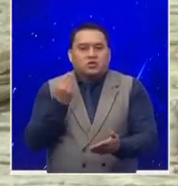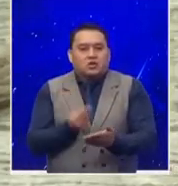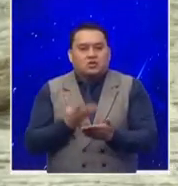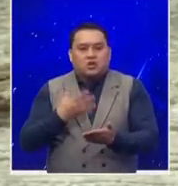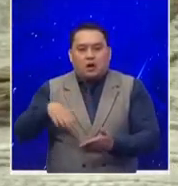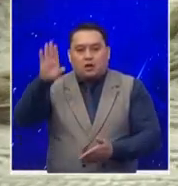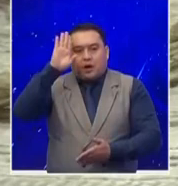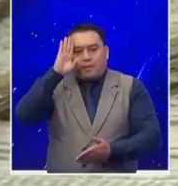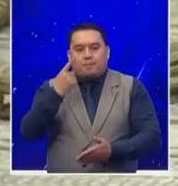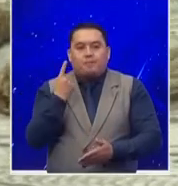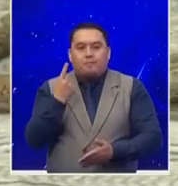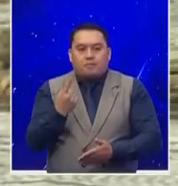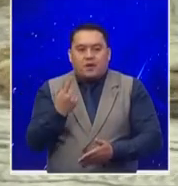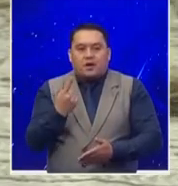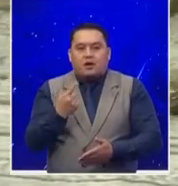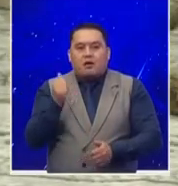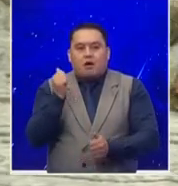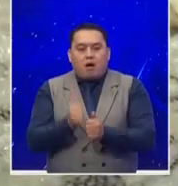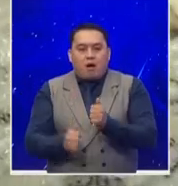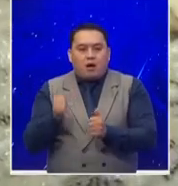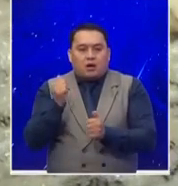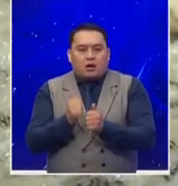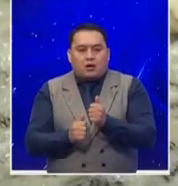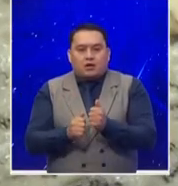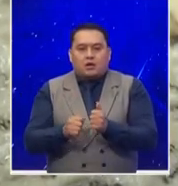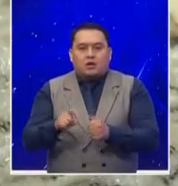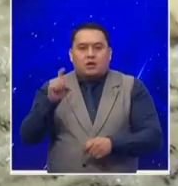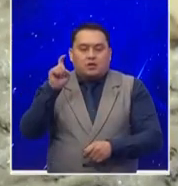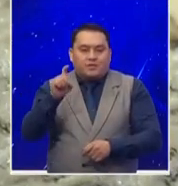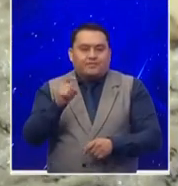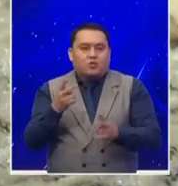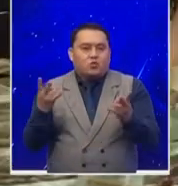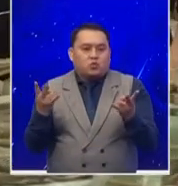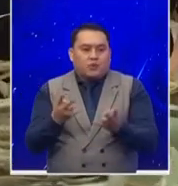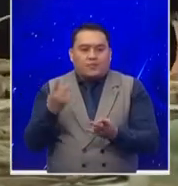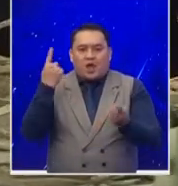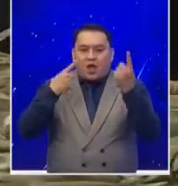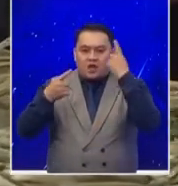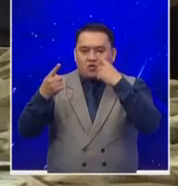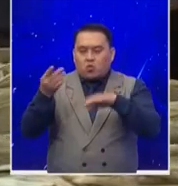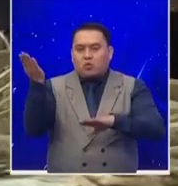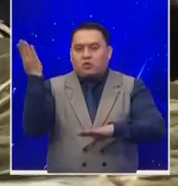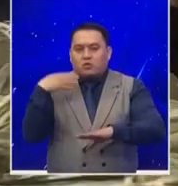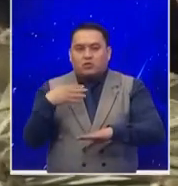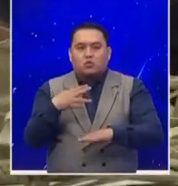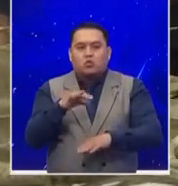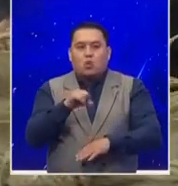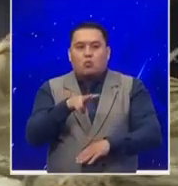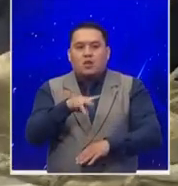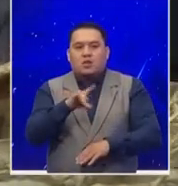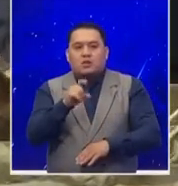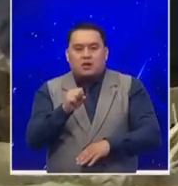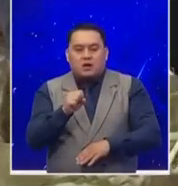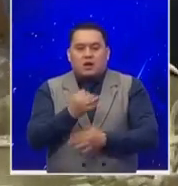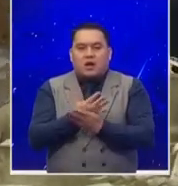ер азаматтың бір қаруы. Тіпті әр шаңырақтың төрінде ілініп тұратын бұйым. Этнографтардың зерттеуінше тобылғы сапты қамшының